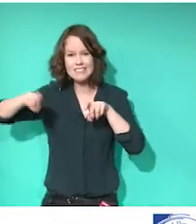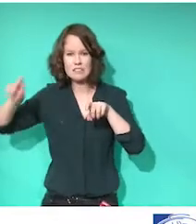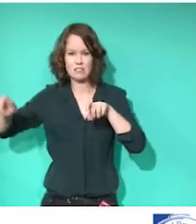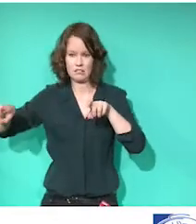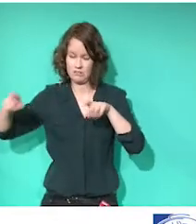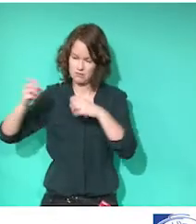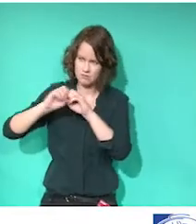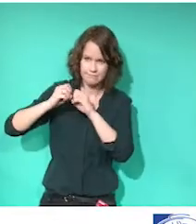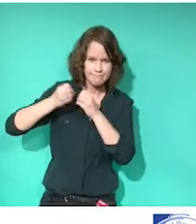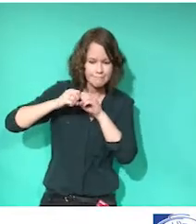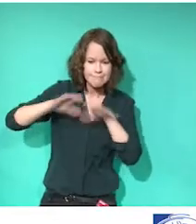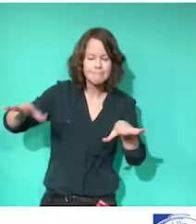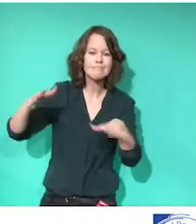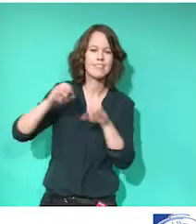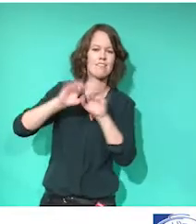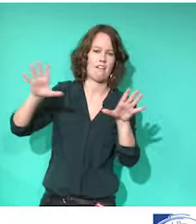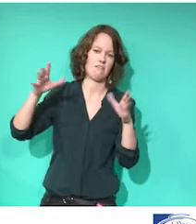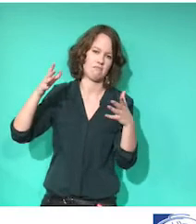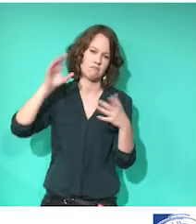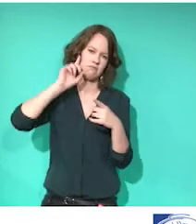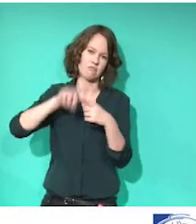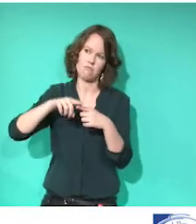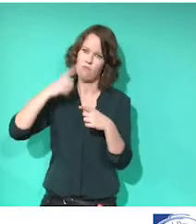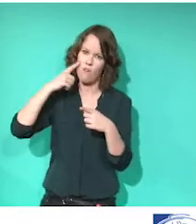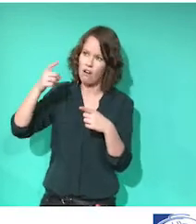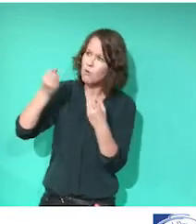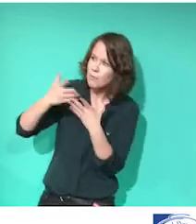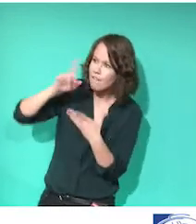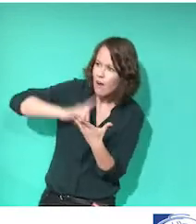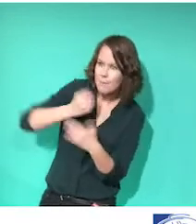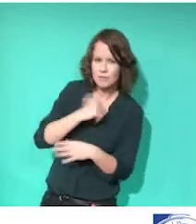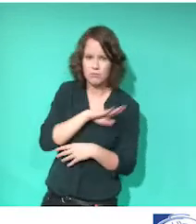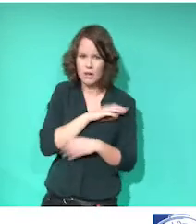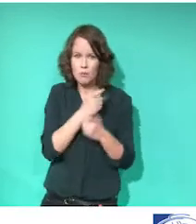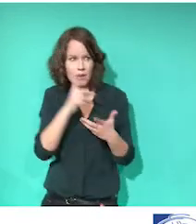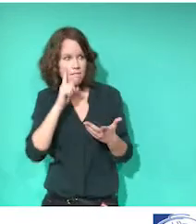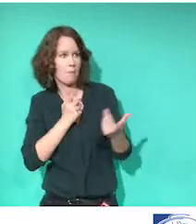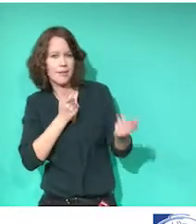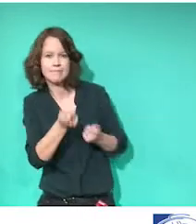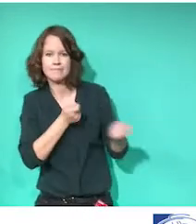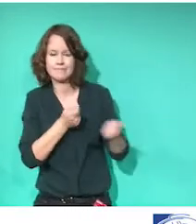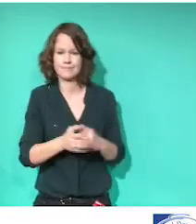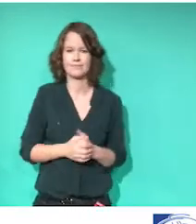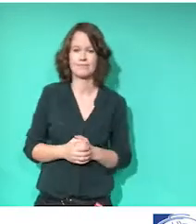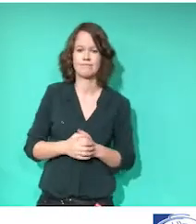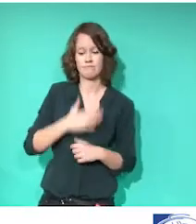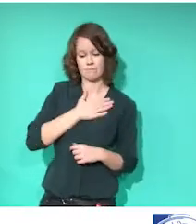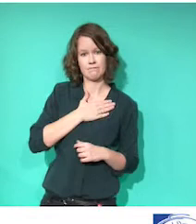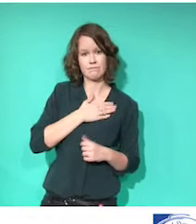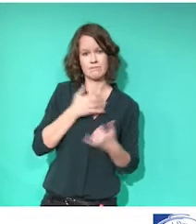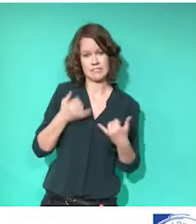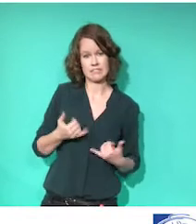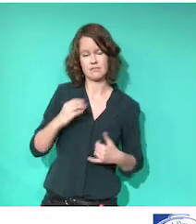de la réalité, notamment quant aux responsabilités exercées. Je le répète, le CESE est